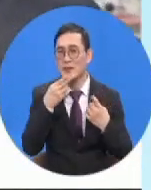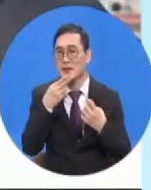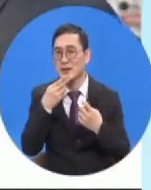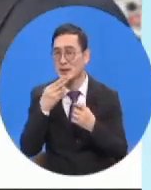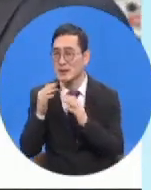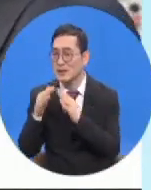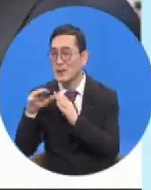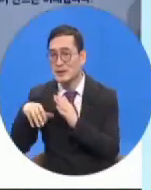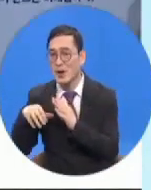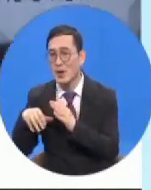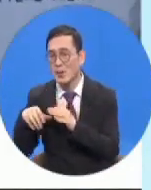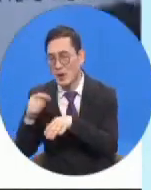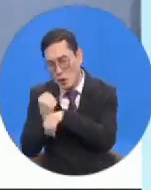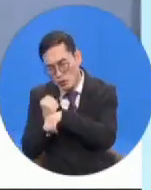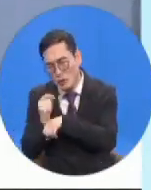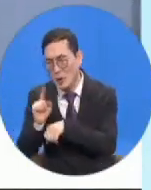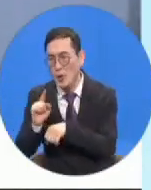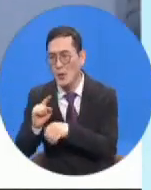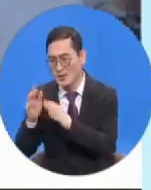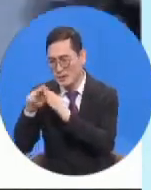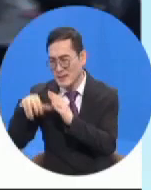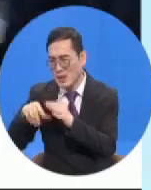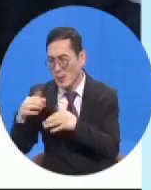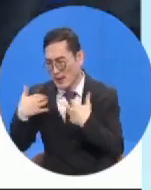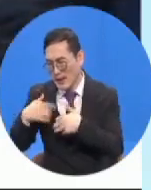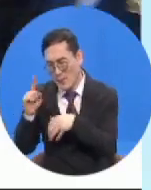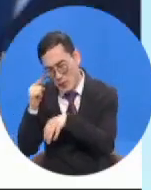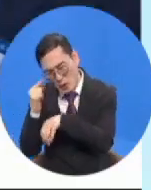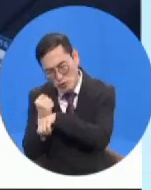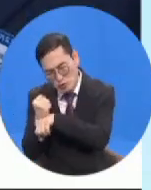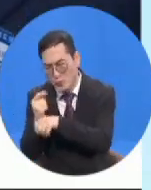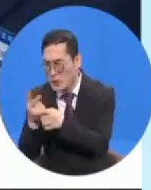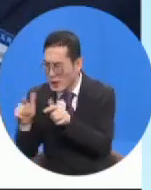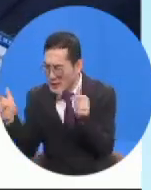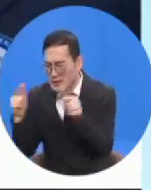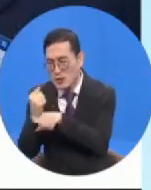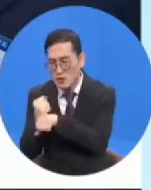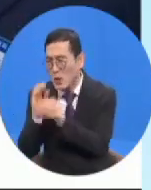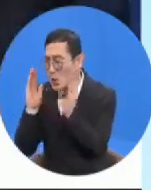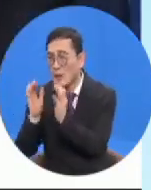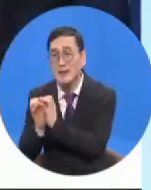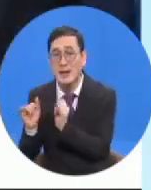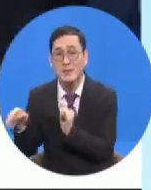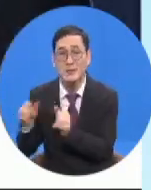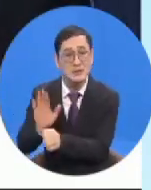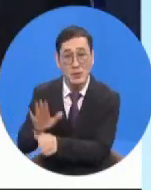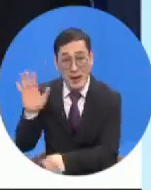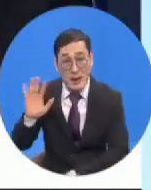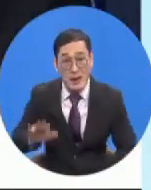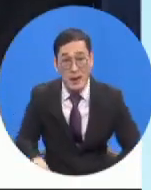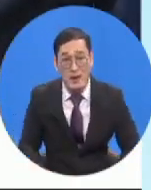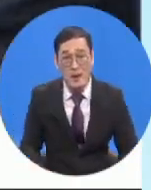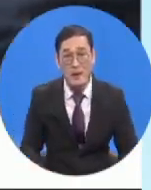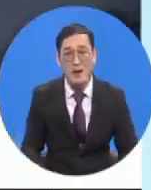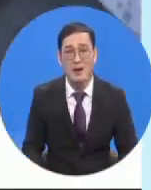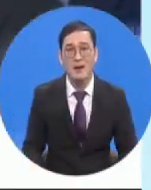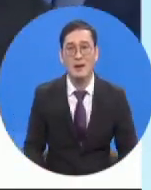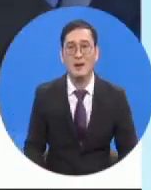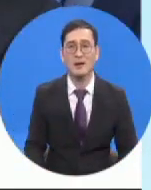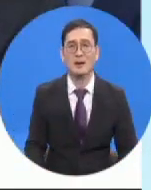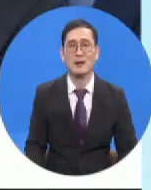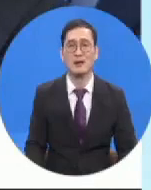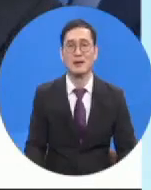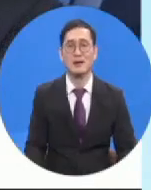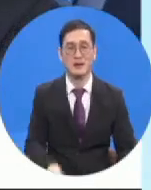사람들은 지원해주지 않을 것이냐. 나도 줘 이렇게 나온 단 말이에요. 네. 이재명 지사는 어떤 취업에 있어서 고졸자와 대졸자가